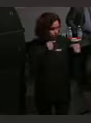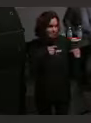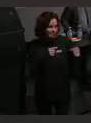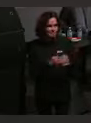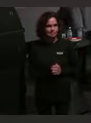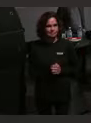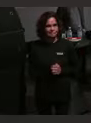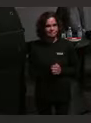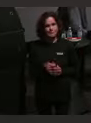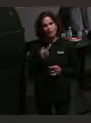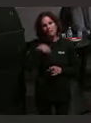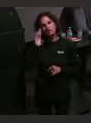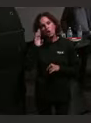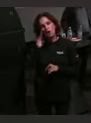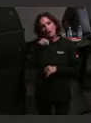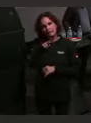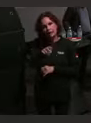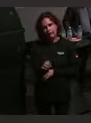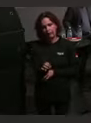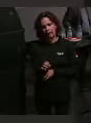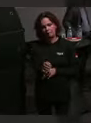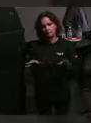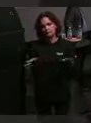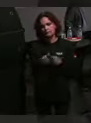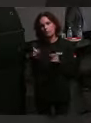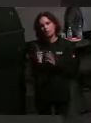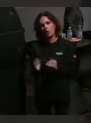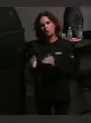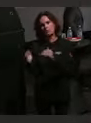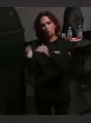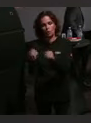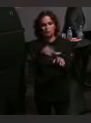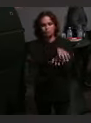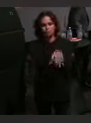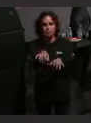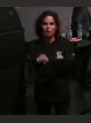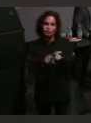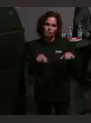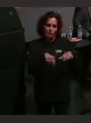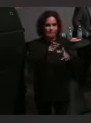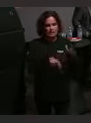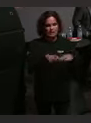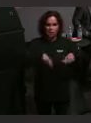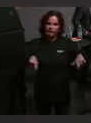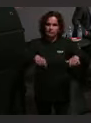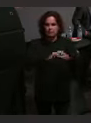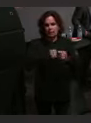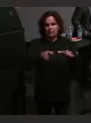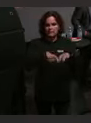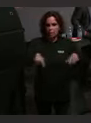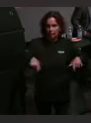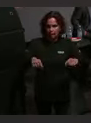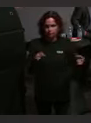fra NVE sammen med organisasjonslivet, og vi skal ha et partipolitisk panel her også, som skal gjøre oss mye